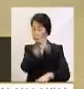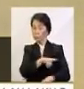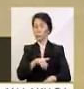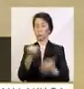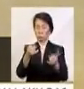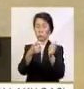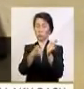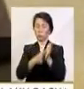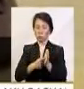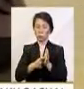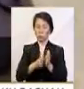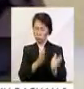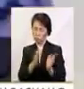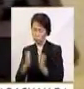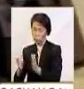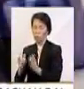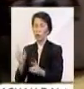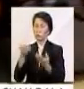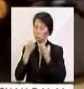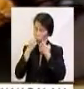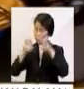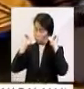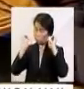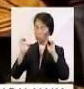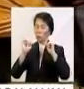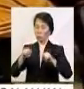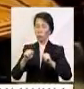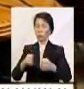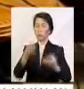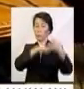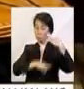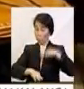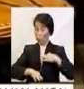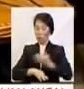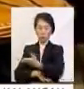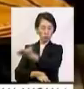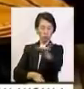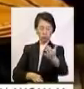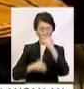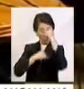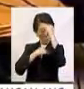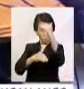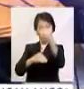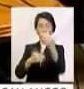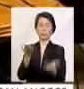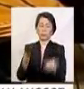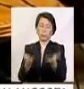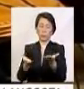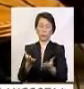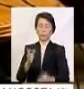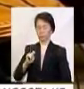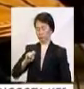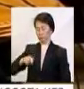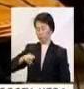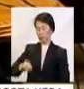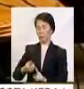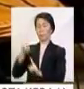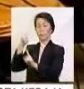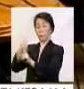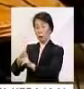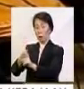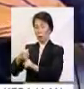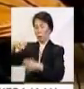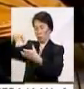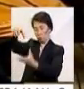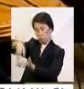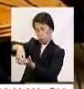ia memerlukan penyelarasan yang cekap agar ia dapat dimanfaatkan semaksimum mungkin. Timbalan Perdana Menteri turut mengarahkan pos